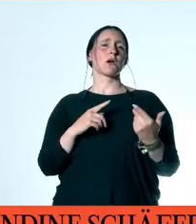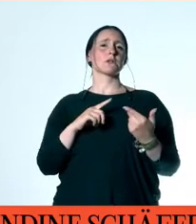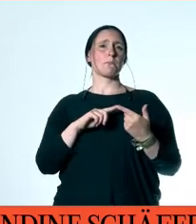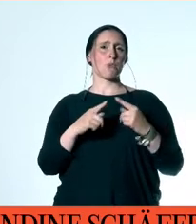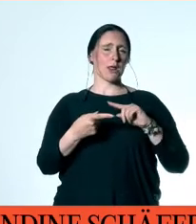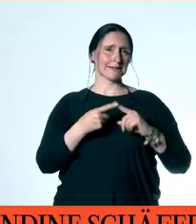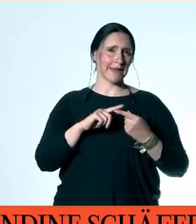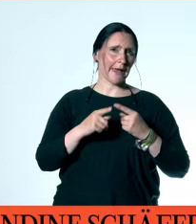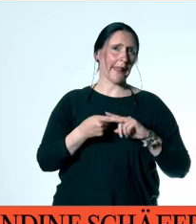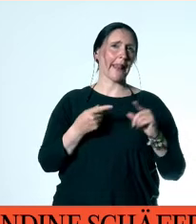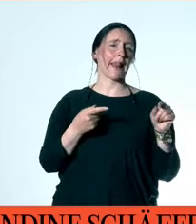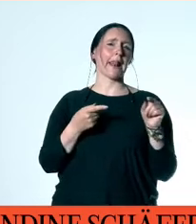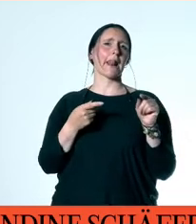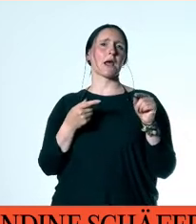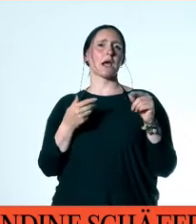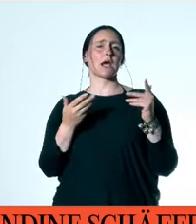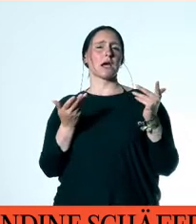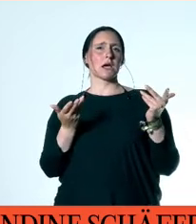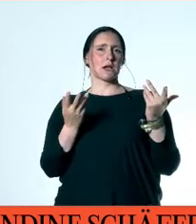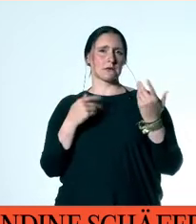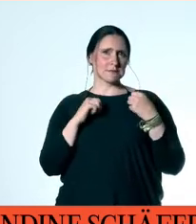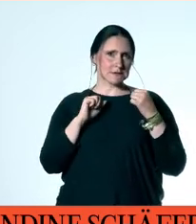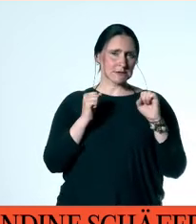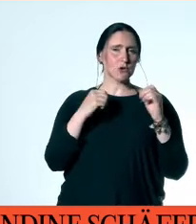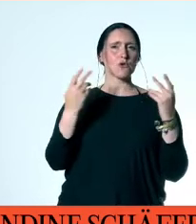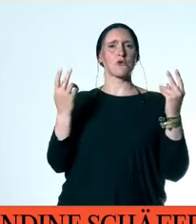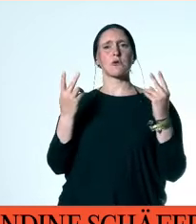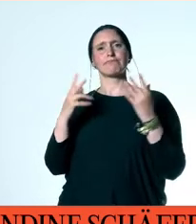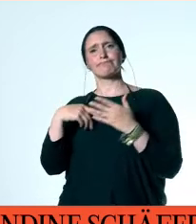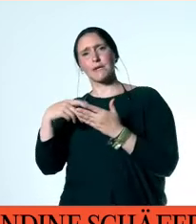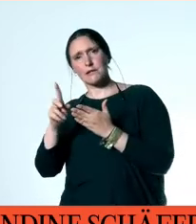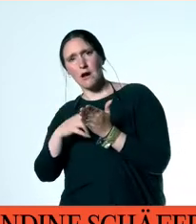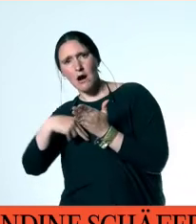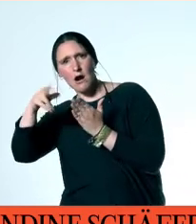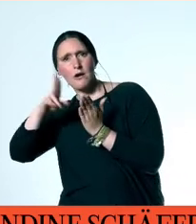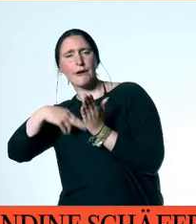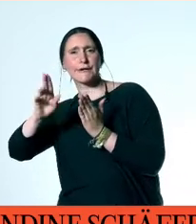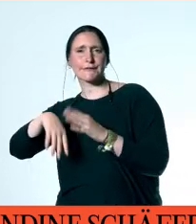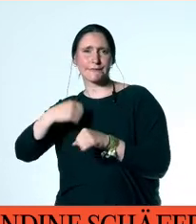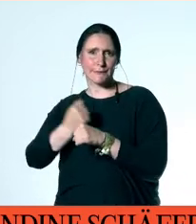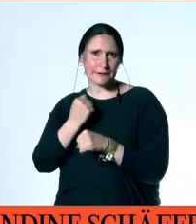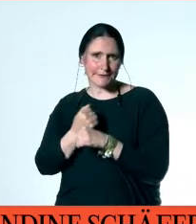Zusammenkommen und hat damit auch durchaus eine politische Dimension, wenn man so will.